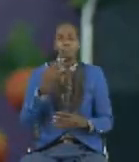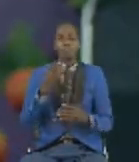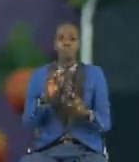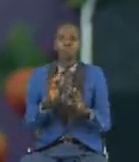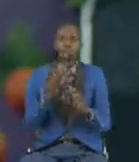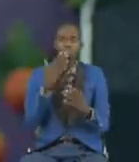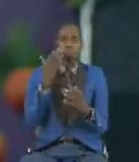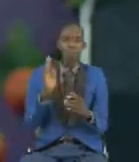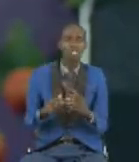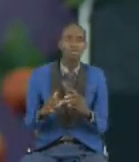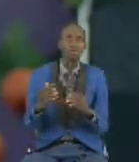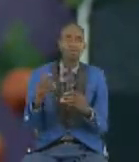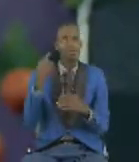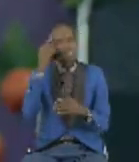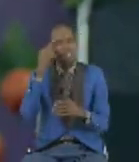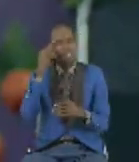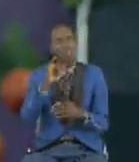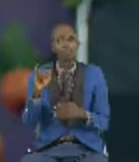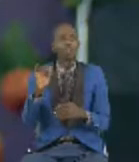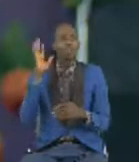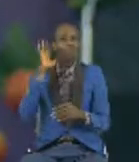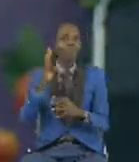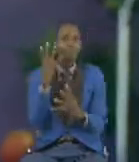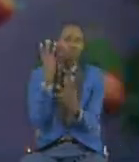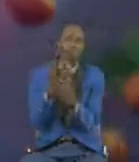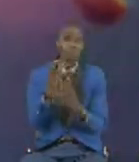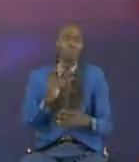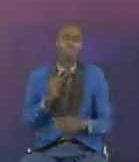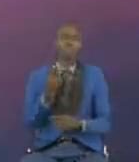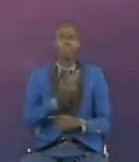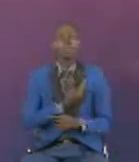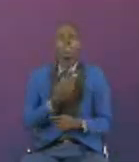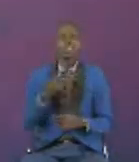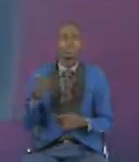pensée emprisonne les gens. Les pensées négatives emprisonnent les gens.